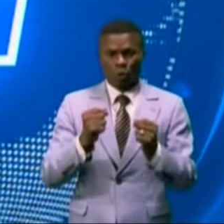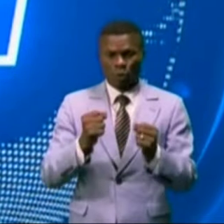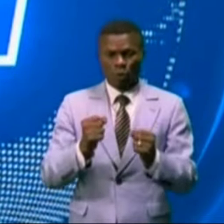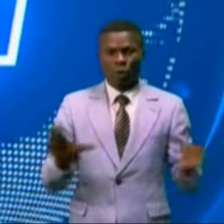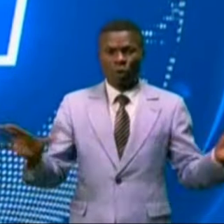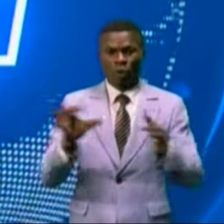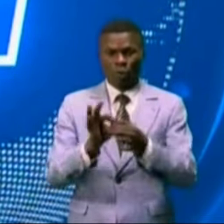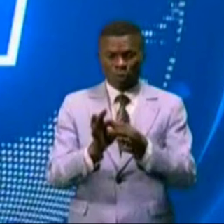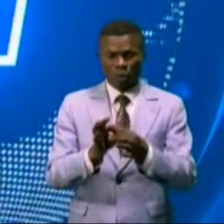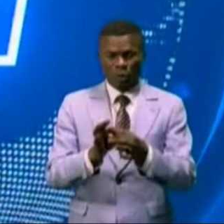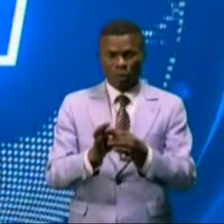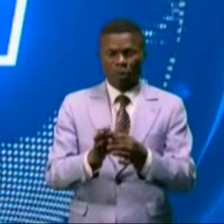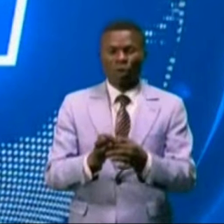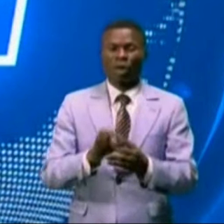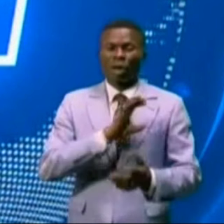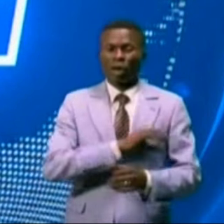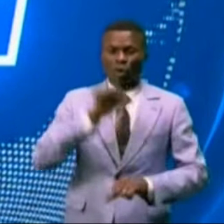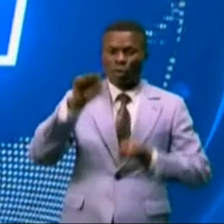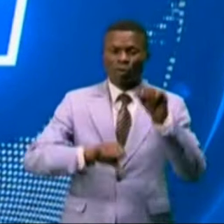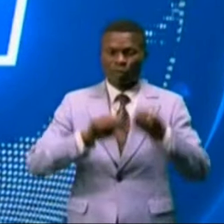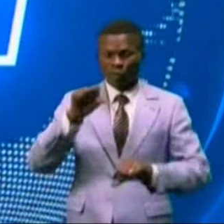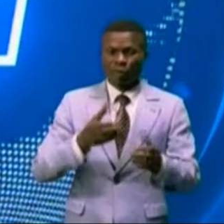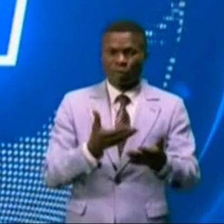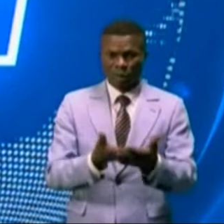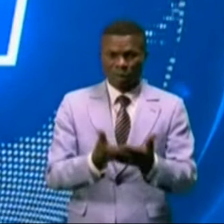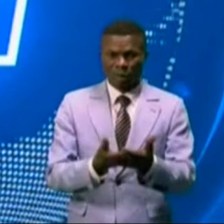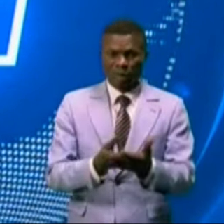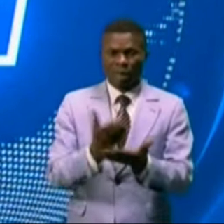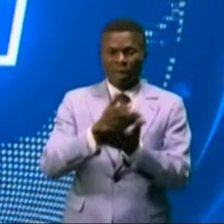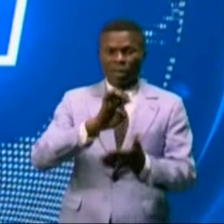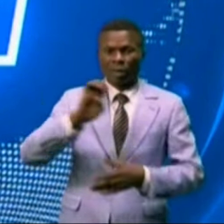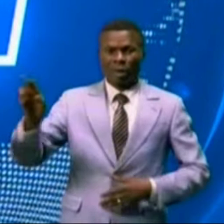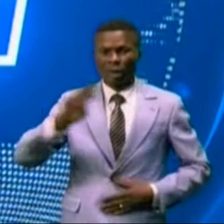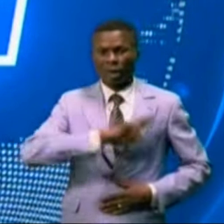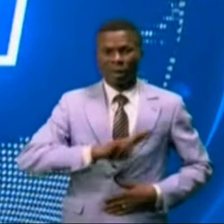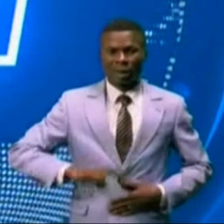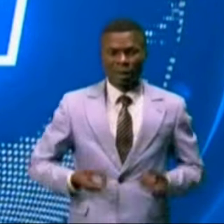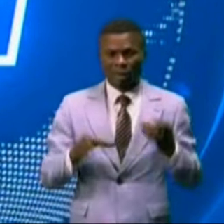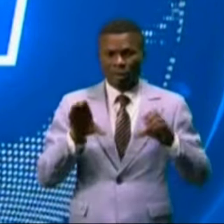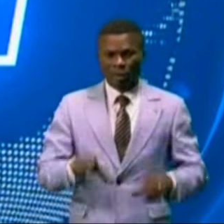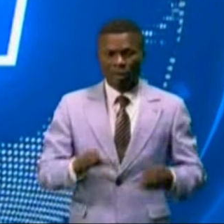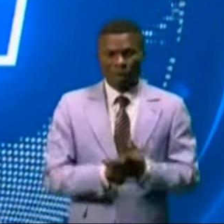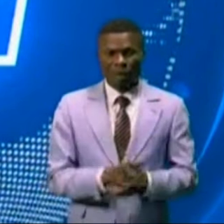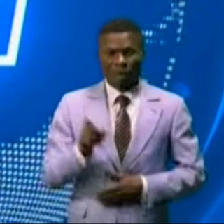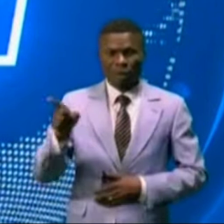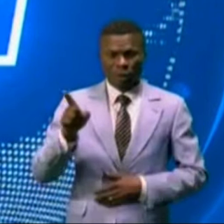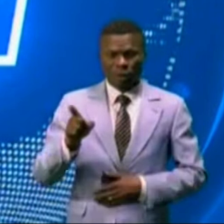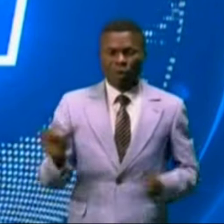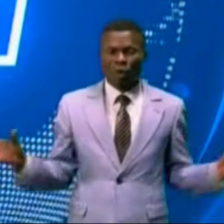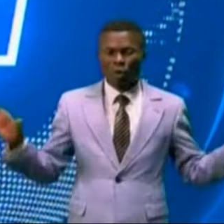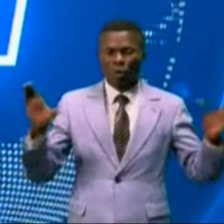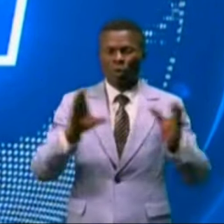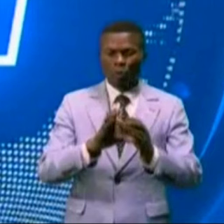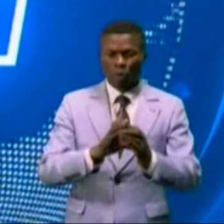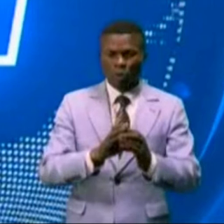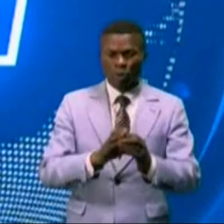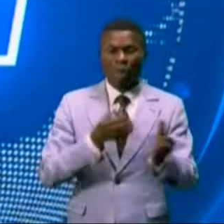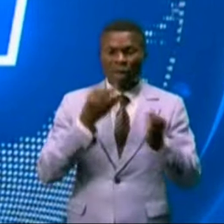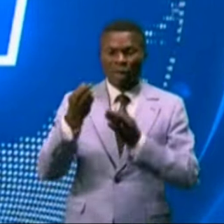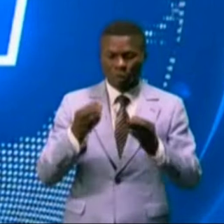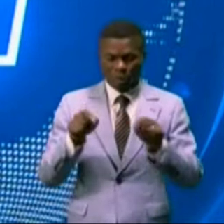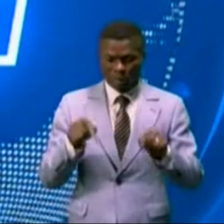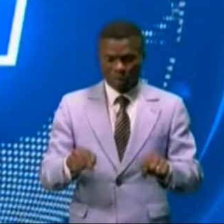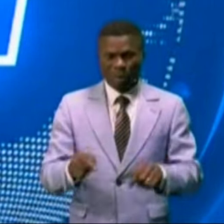s'indignent de l'activisme des forces négatives dans la partie est du pays. Elles se mobilisent. D'autres précisions